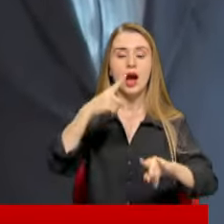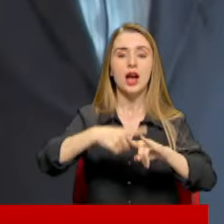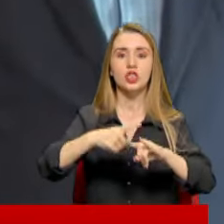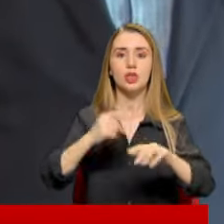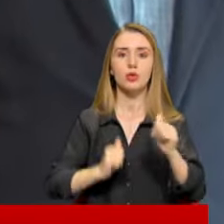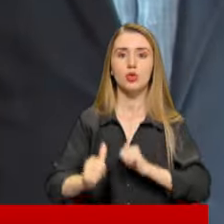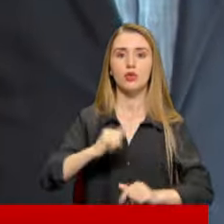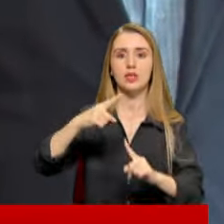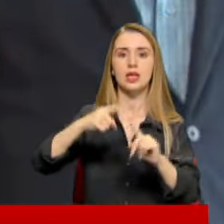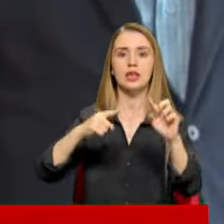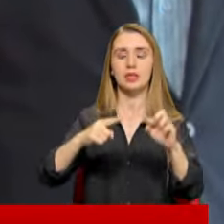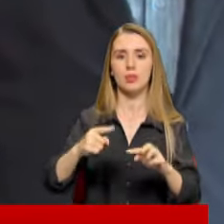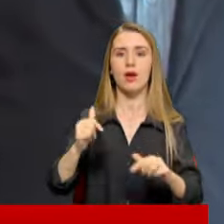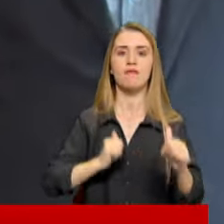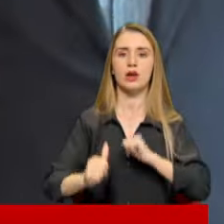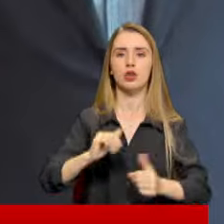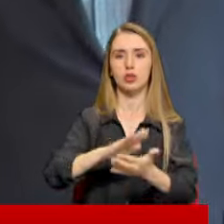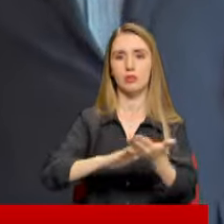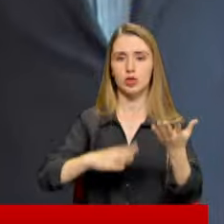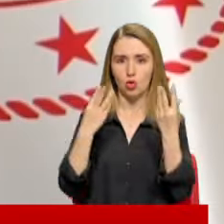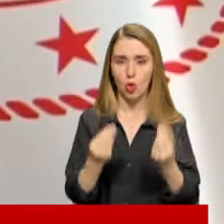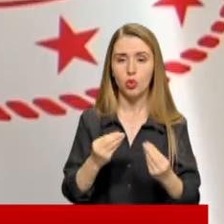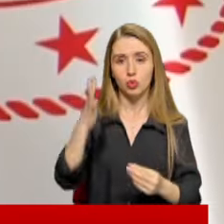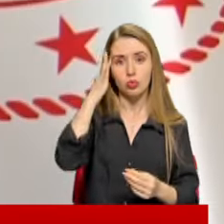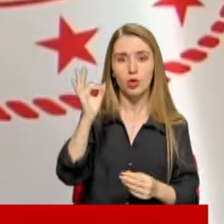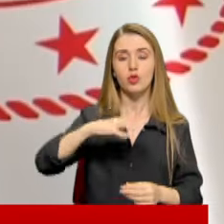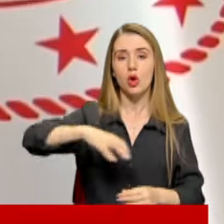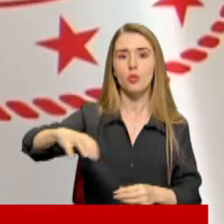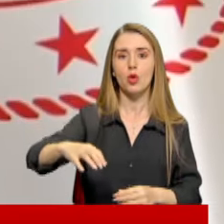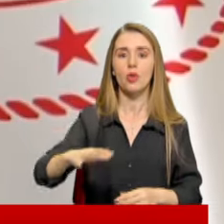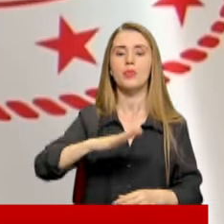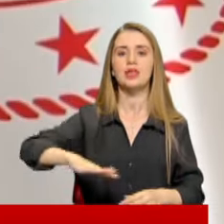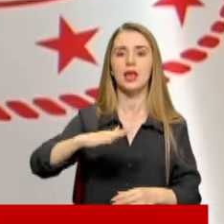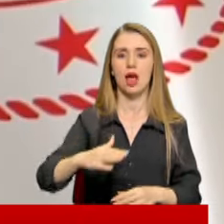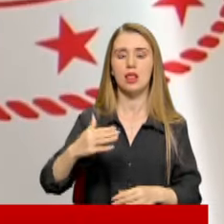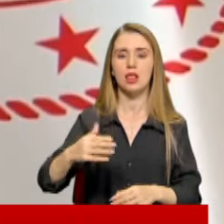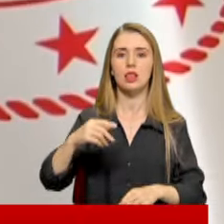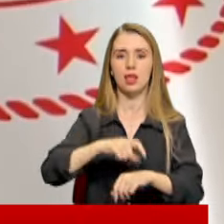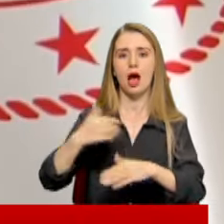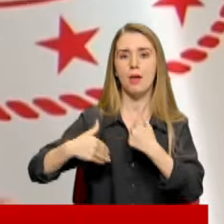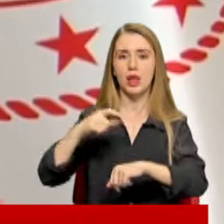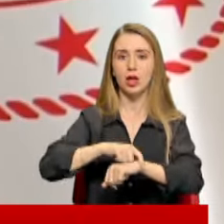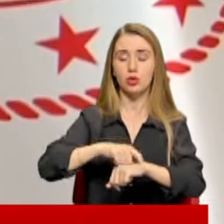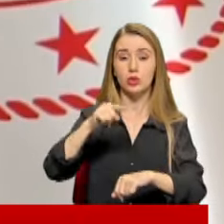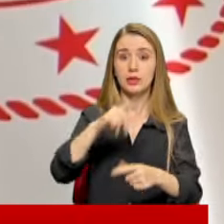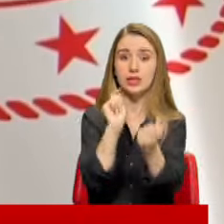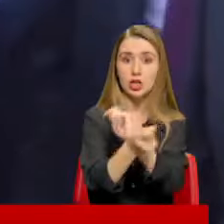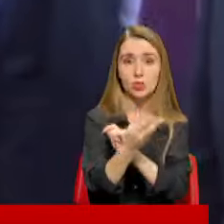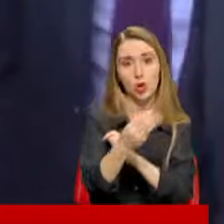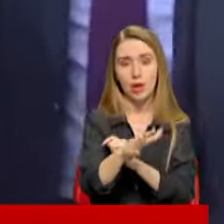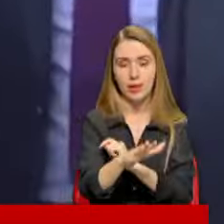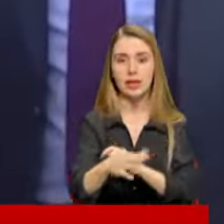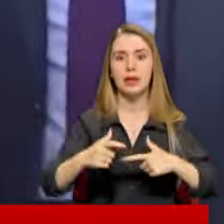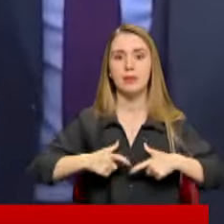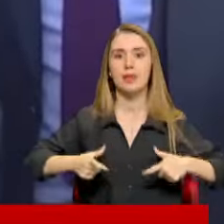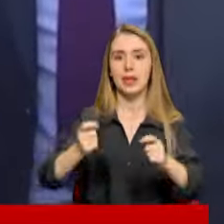Üniversitesi tıp fakültesi mezunu Memişoğlu'nun uzmanlık alanı genel cerrahi şimdi gözler değişiklik yaşanabileceği söylenen